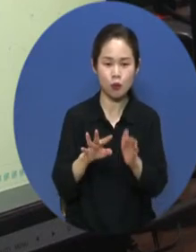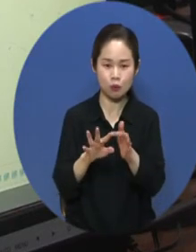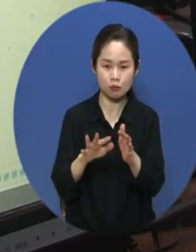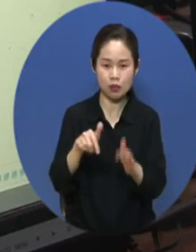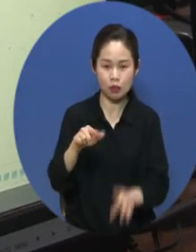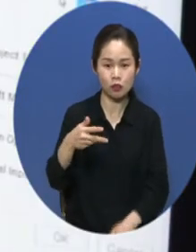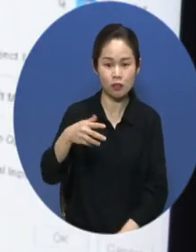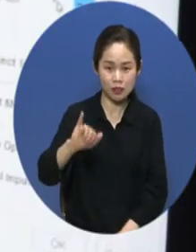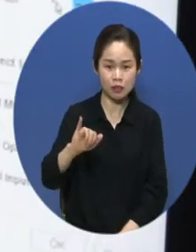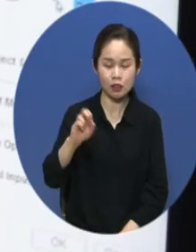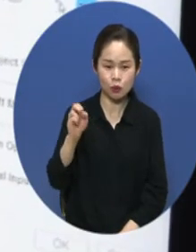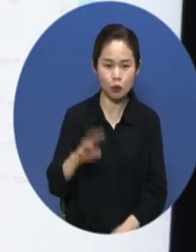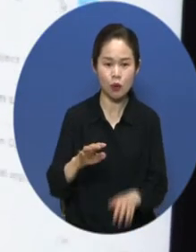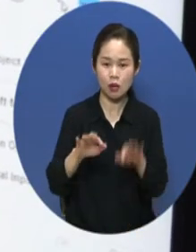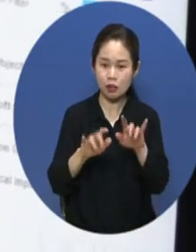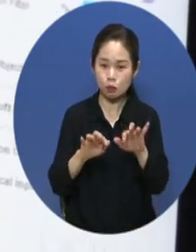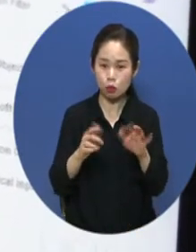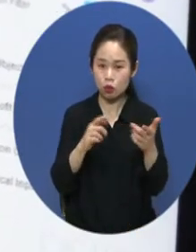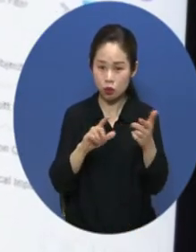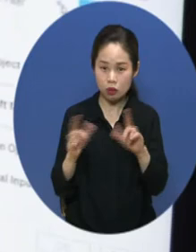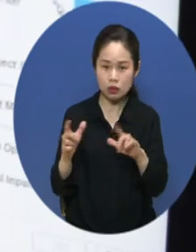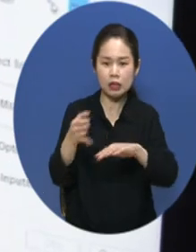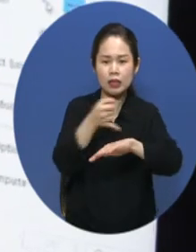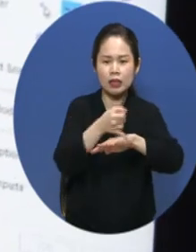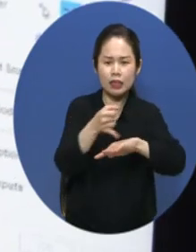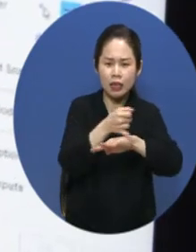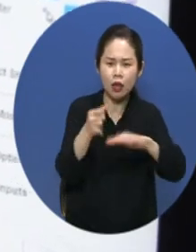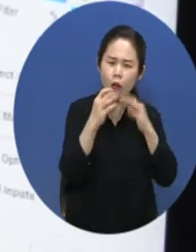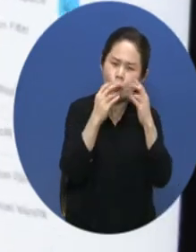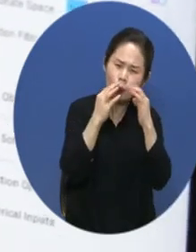등 다양한 디자인을 선보이고 있습니다.